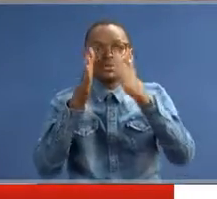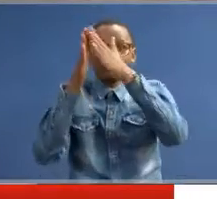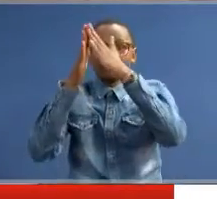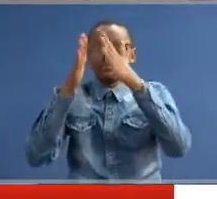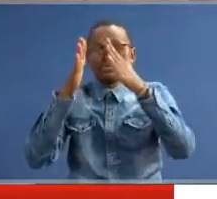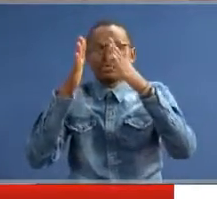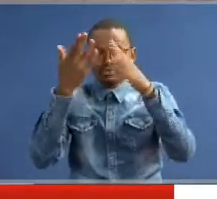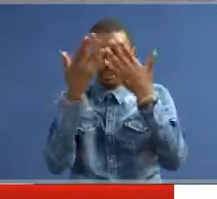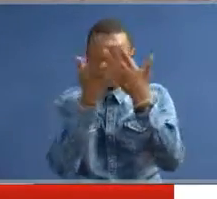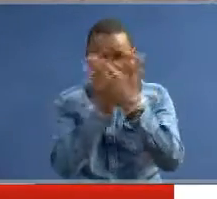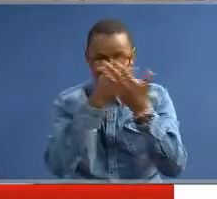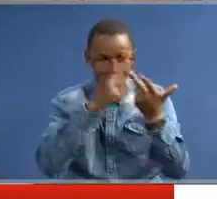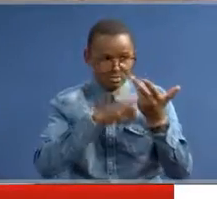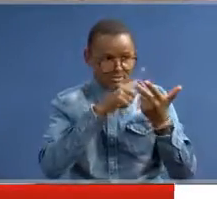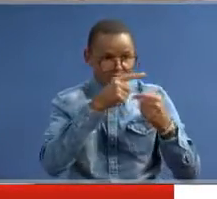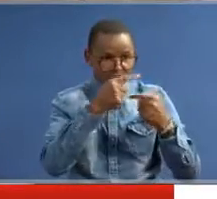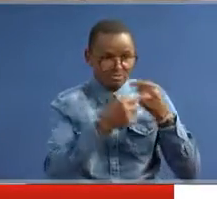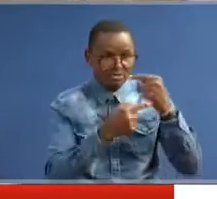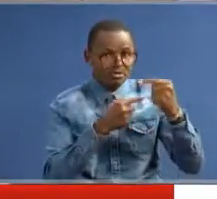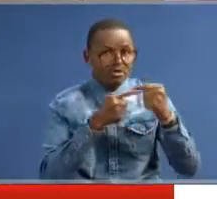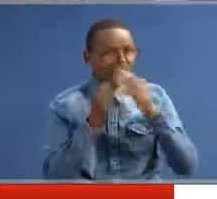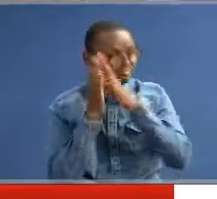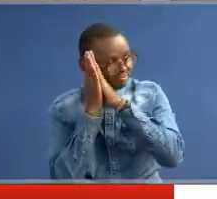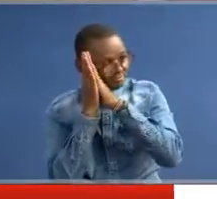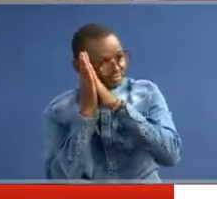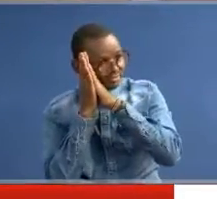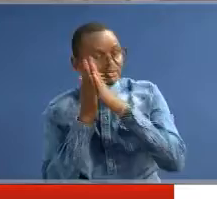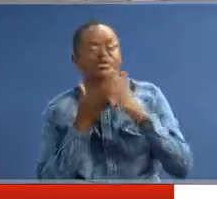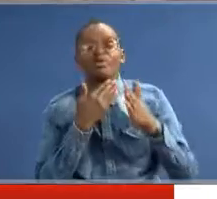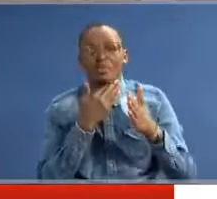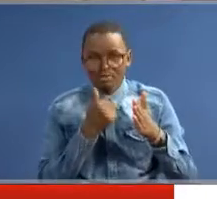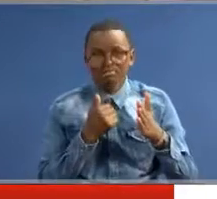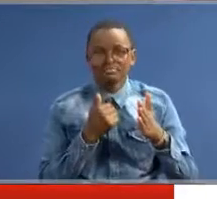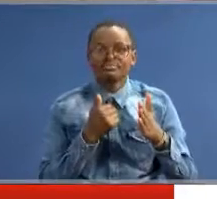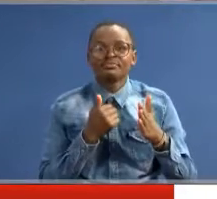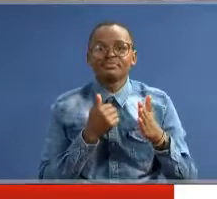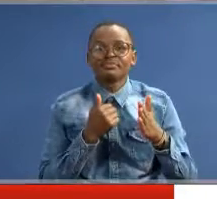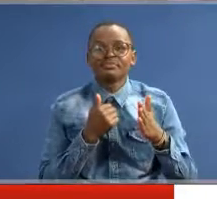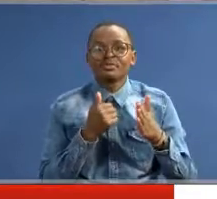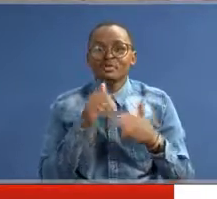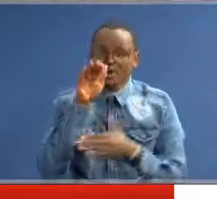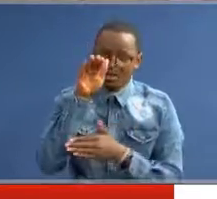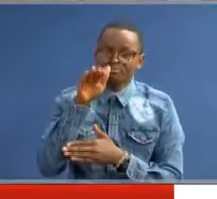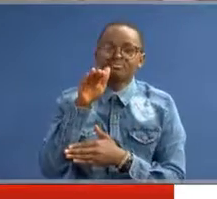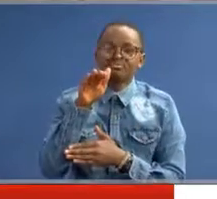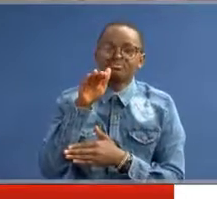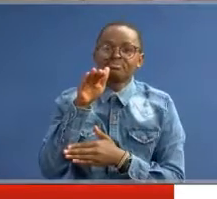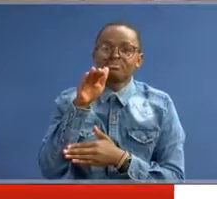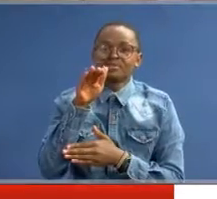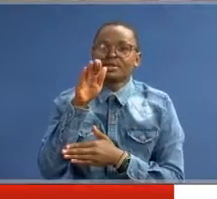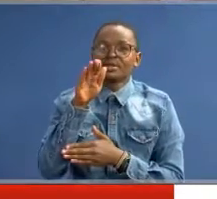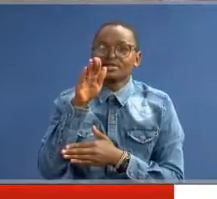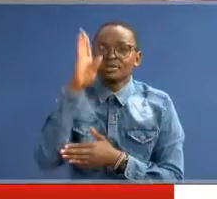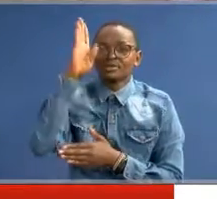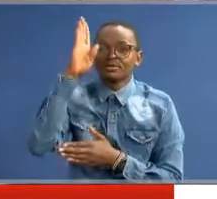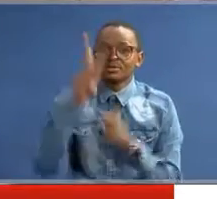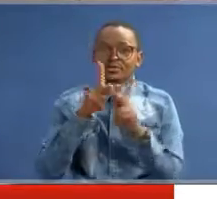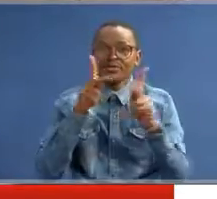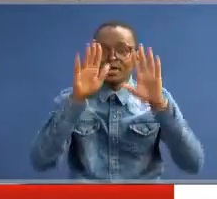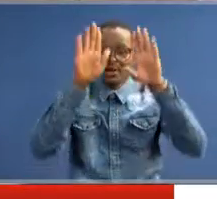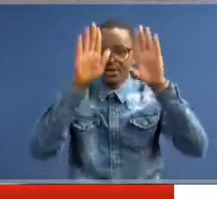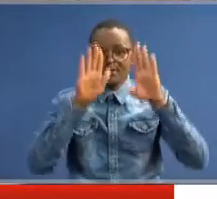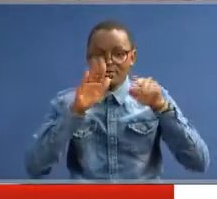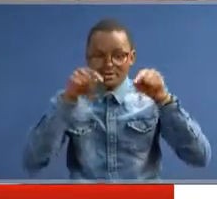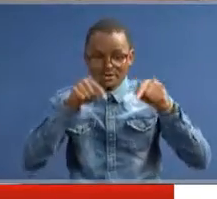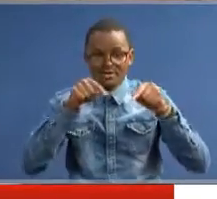na kuhesabiwa na waendelee na kulala. Kwa hivyo tungetaka tukuomba kwamba security will be very important